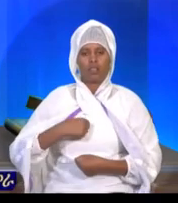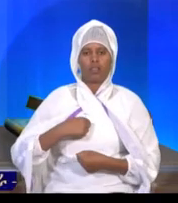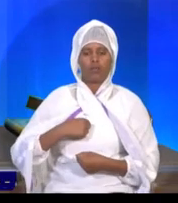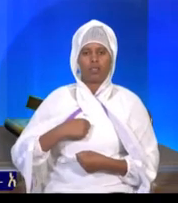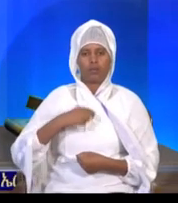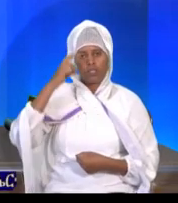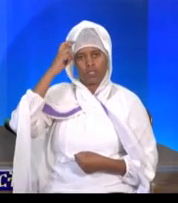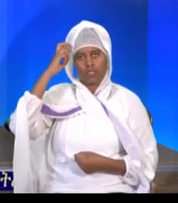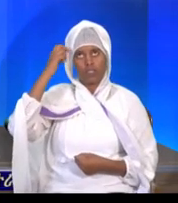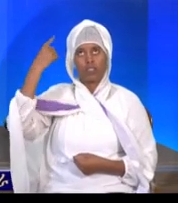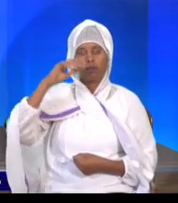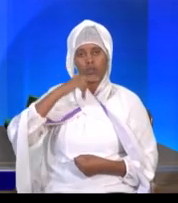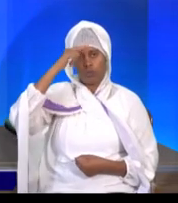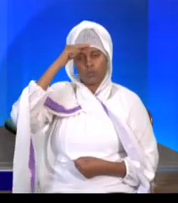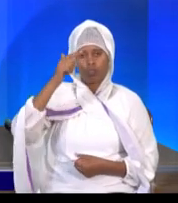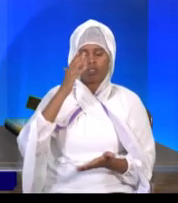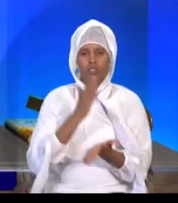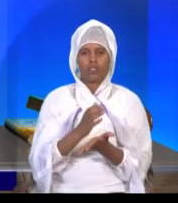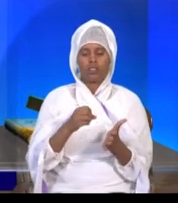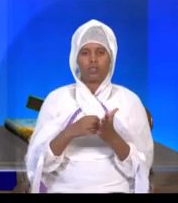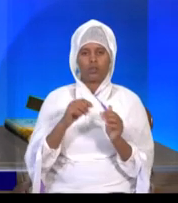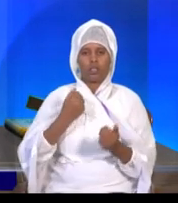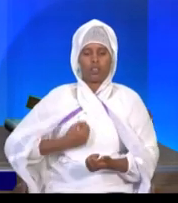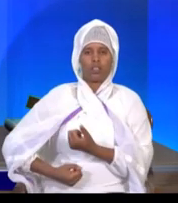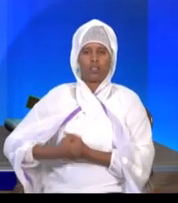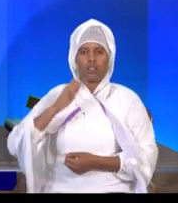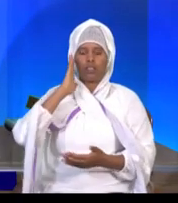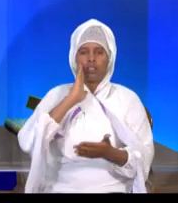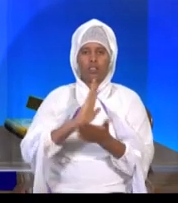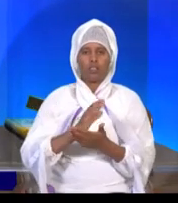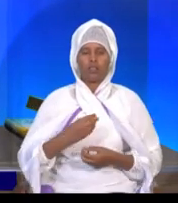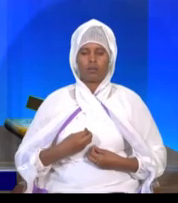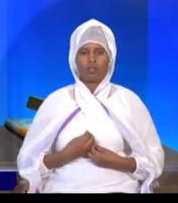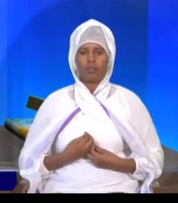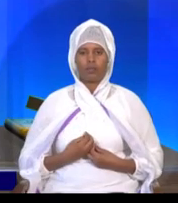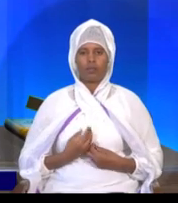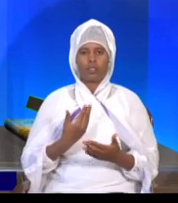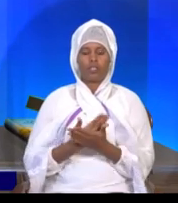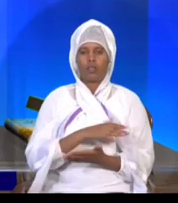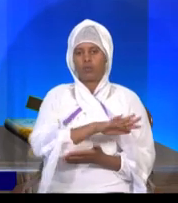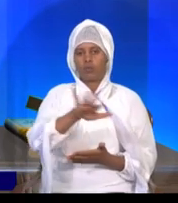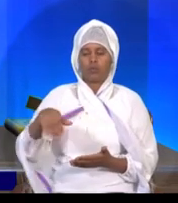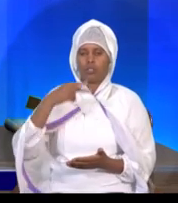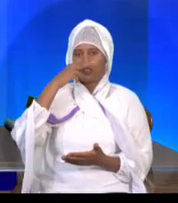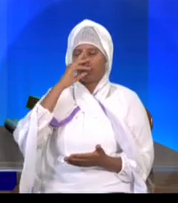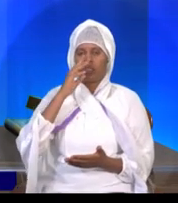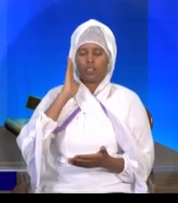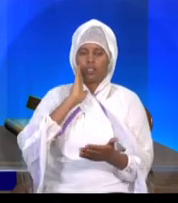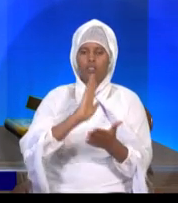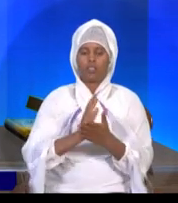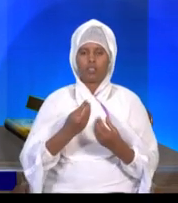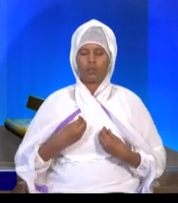ሓጢኣትና እንተተናዘዝና ኣምላኽ እሙንን ፃድቕን ስለ ዝኾነ ንሓጢኣትና ይቕረ ክብለልና ካብ ኩሉ በደልና